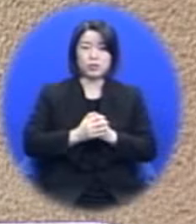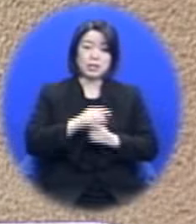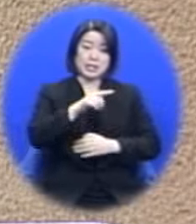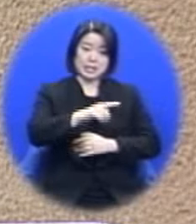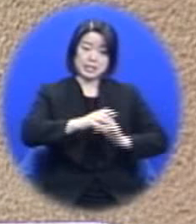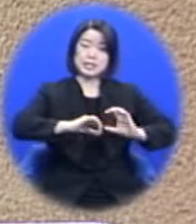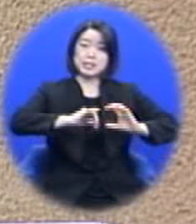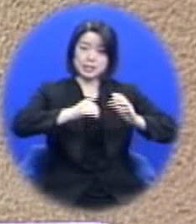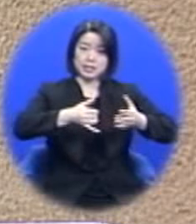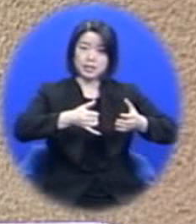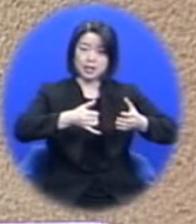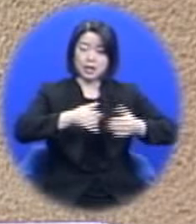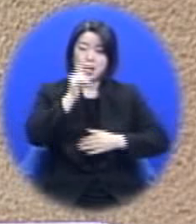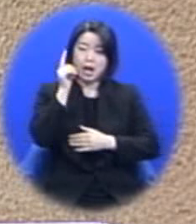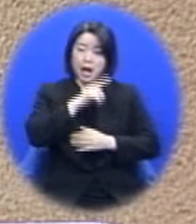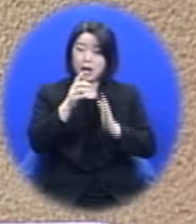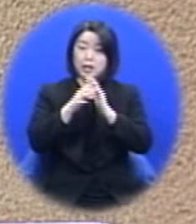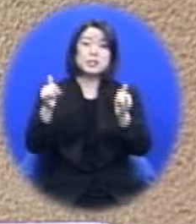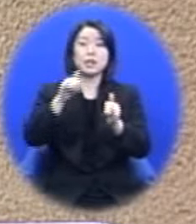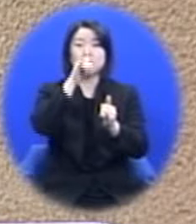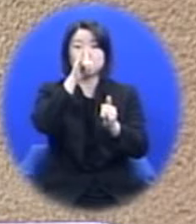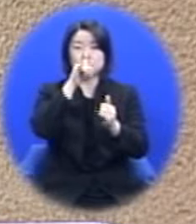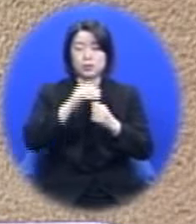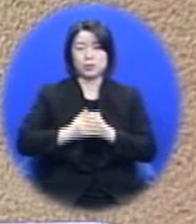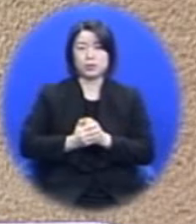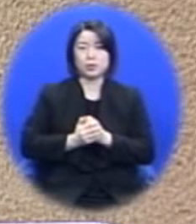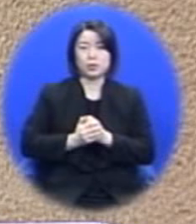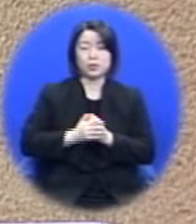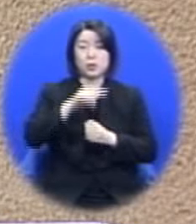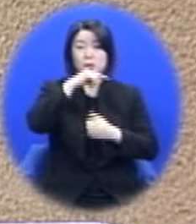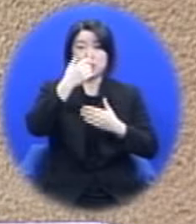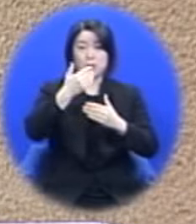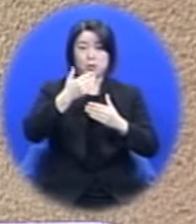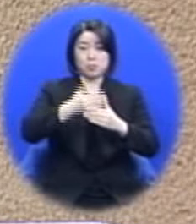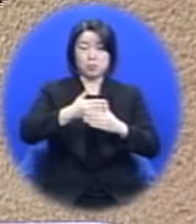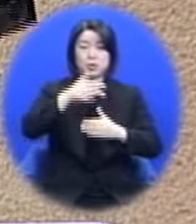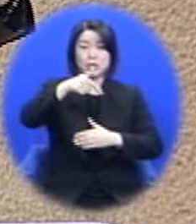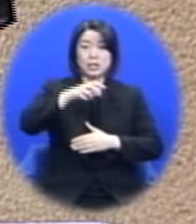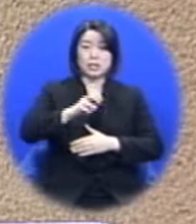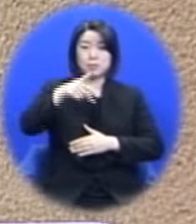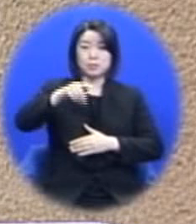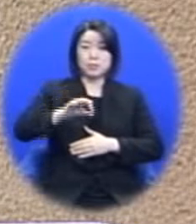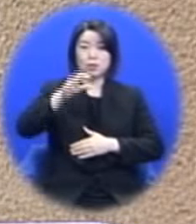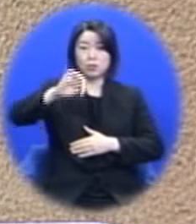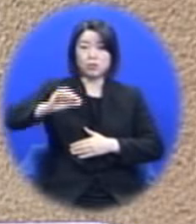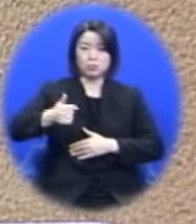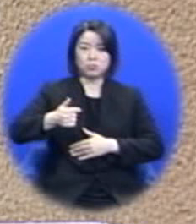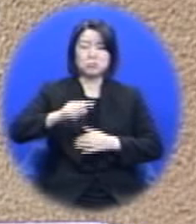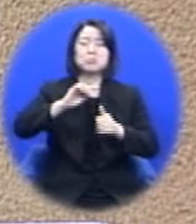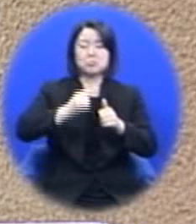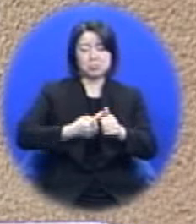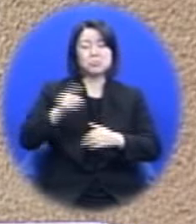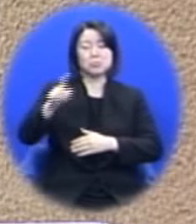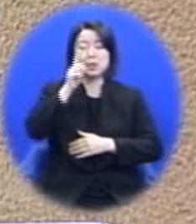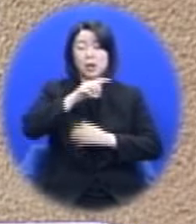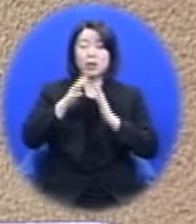세상에 악한 자가 있어요. 북한의 김정은, 당연히 그 자는 악한 자지요.